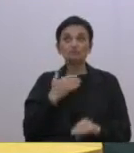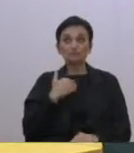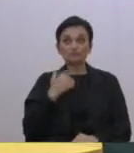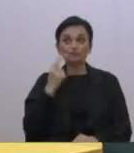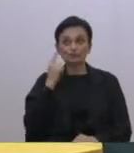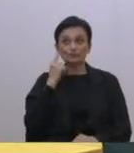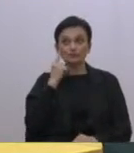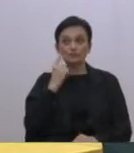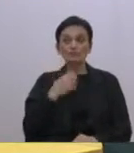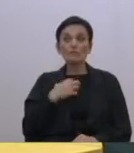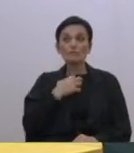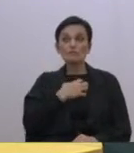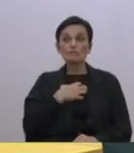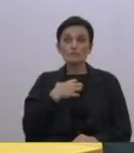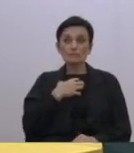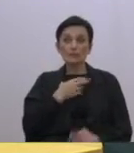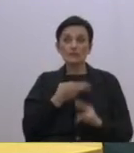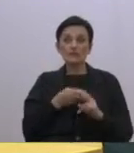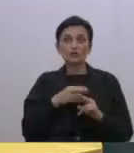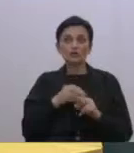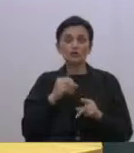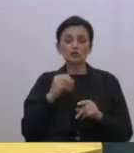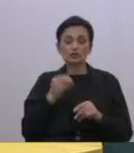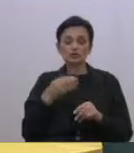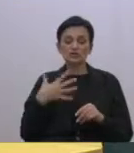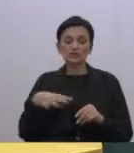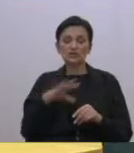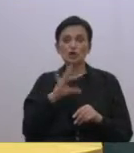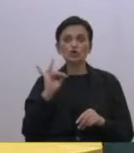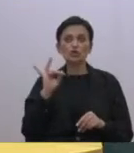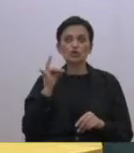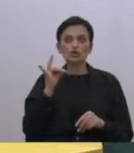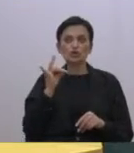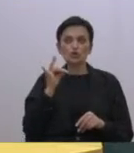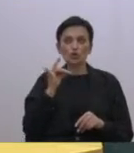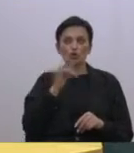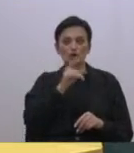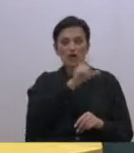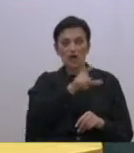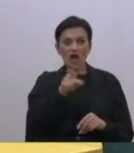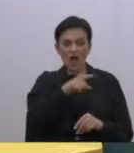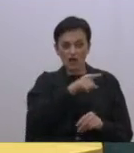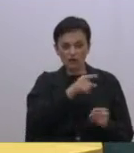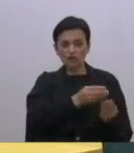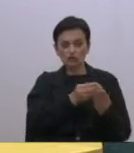რომ მნიშვნელოვანია ის წვლილი, რომელიც საქართველოს ისტორიაში ამ ხალხს აქვს შეტანილი.